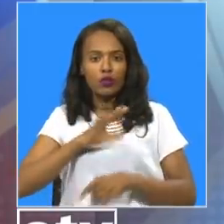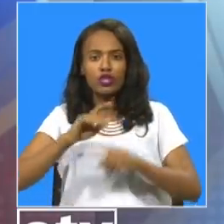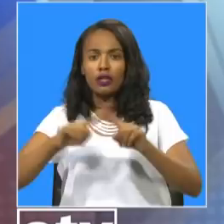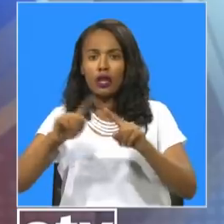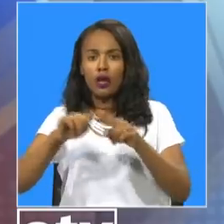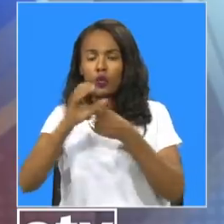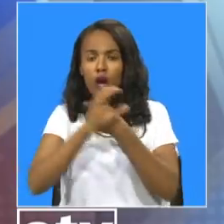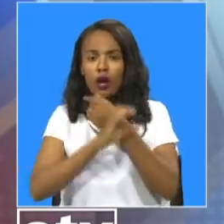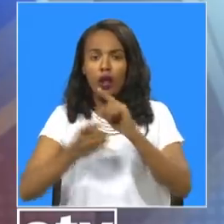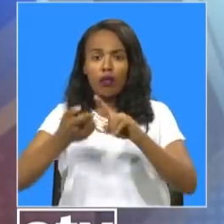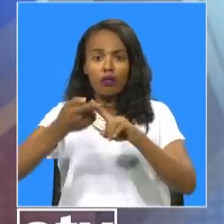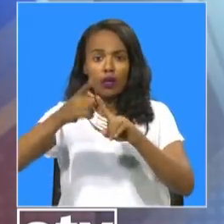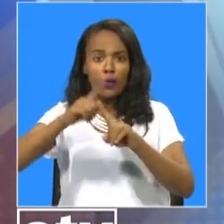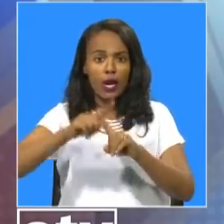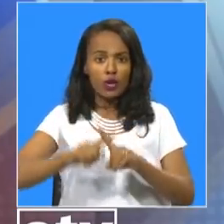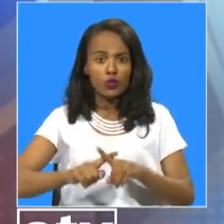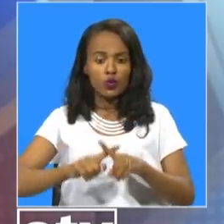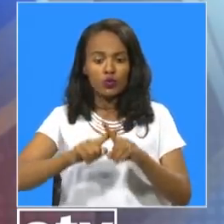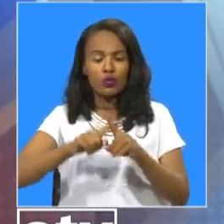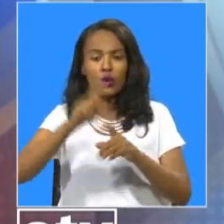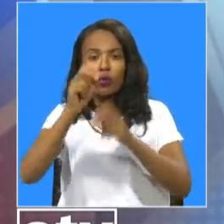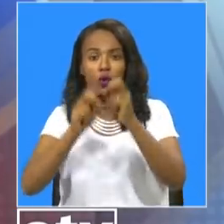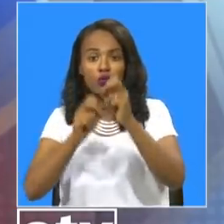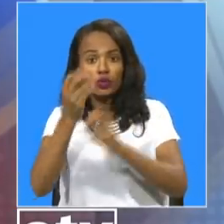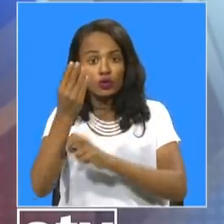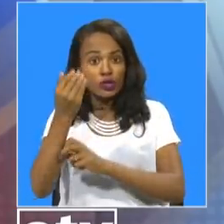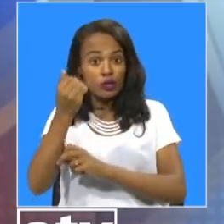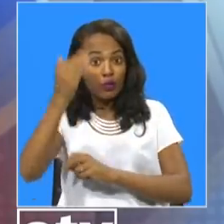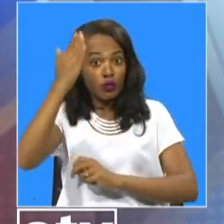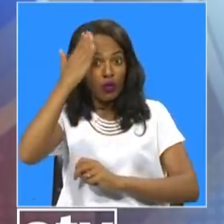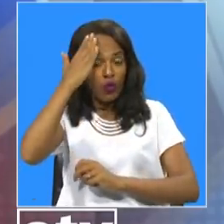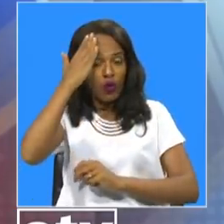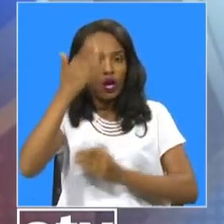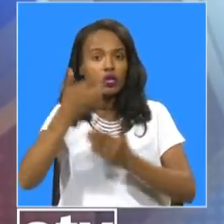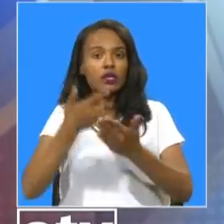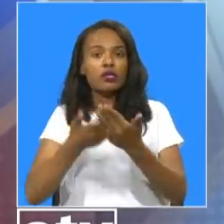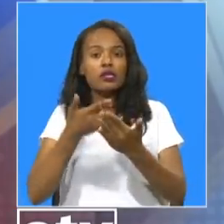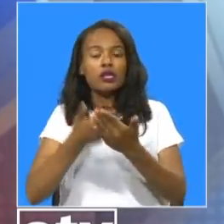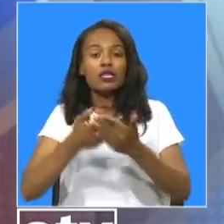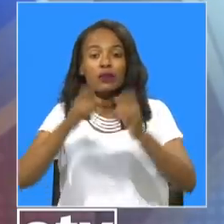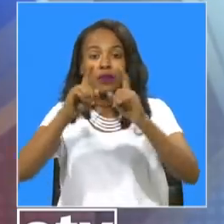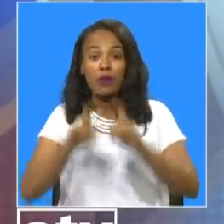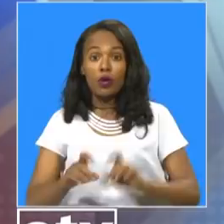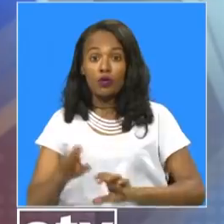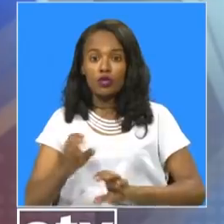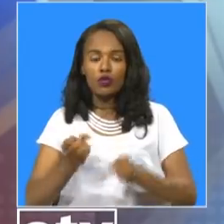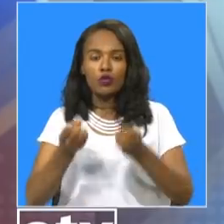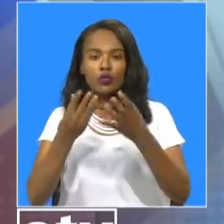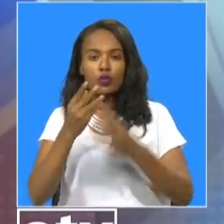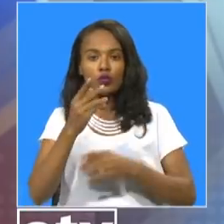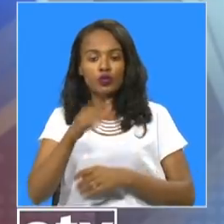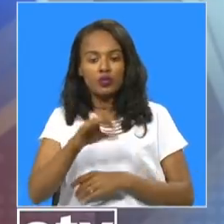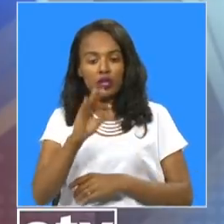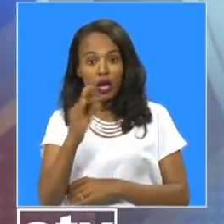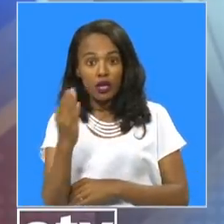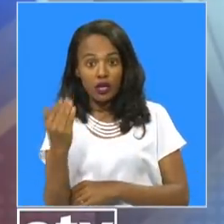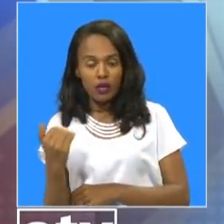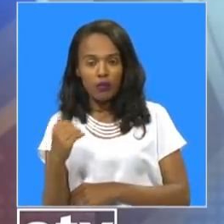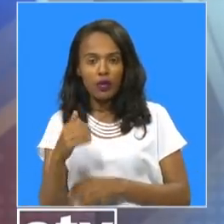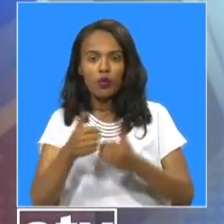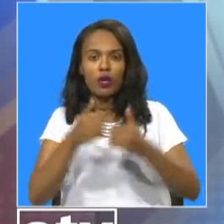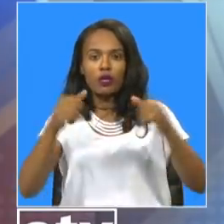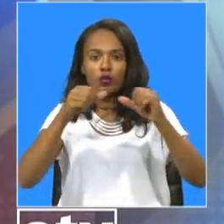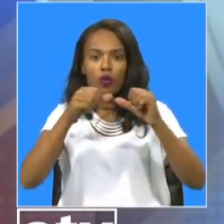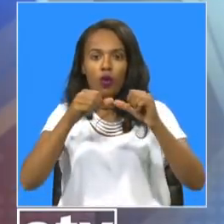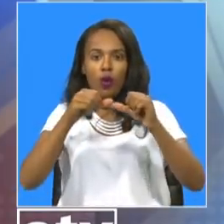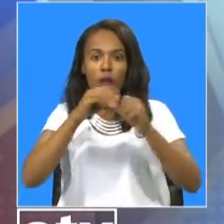ከተለያየ ሀገራት ተመላሾችም ወገኖቻችንም እንደነበሩ ይታወቃል። ስለዚህ እነዚህ ምርመራዎች ሲደረጉ ደግሞ ብዙዎቹን ስናገኝ የነበረው ለይቶ